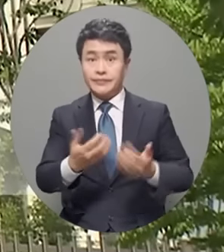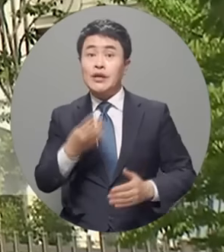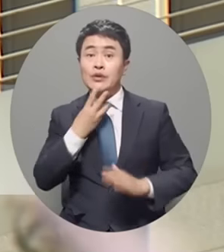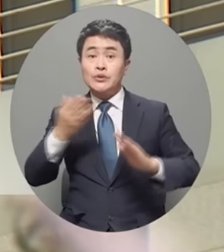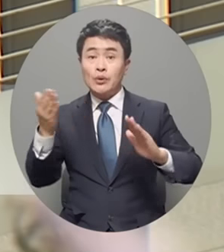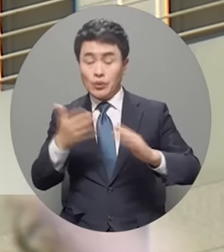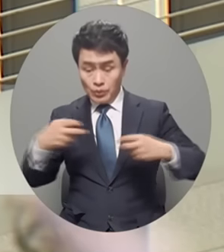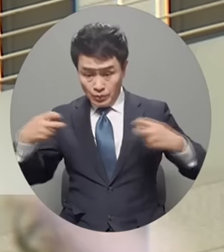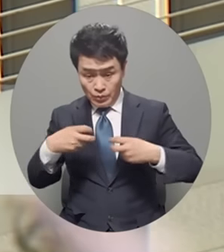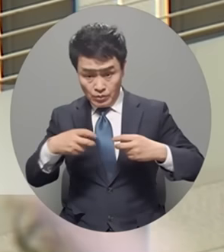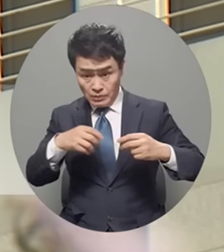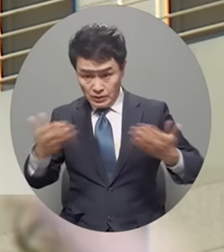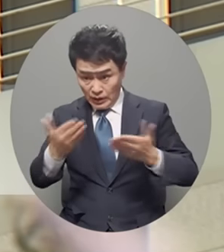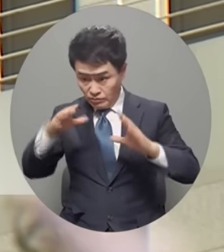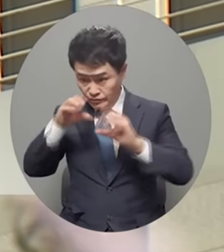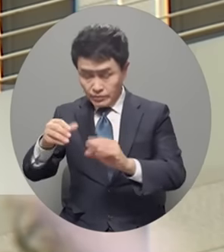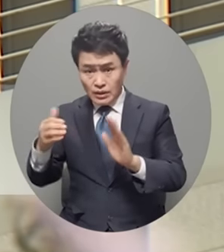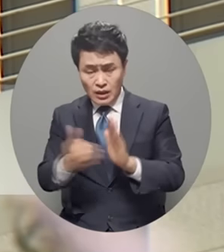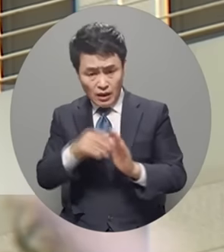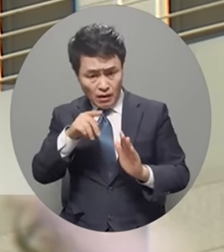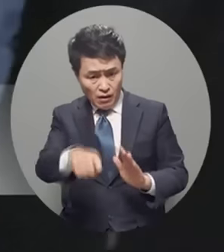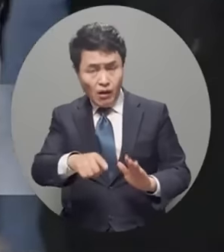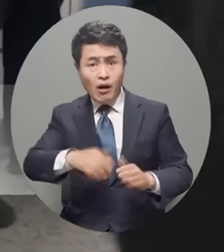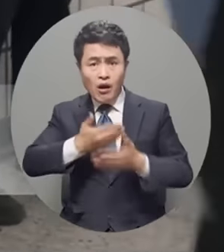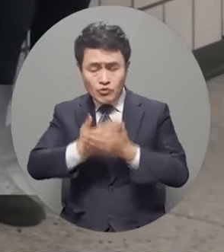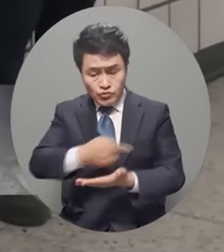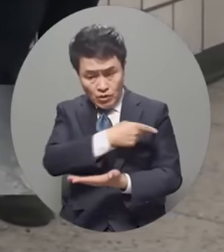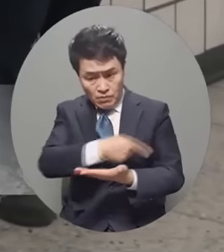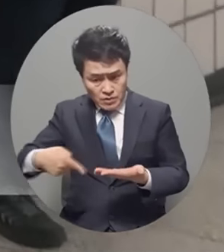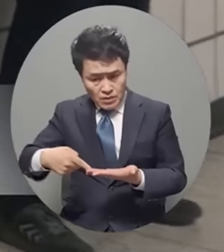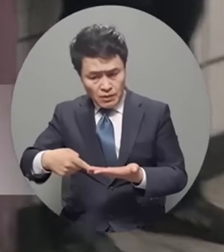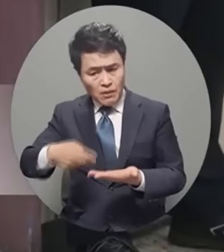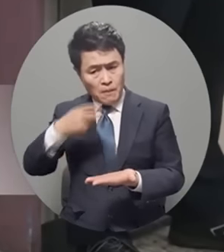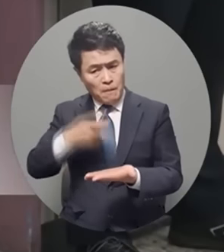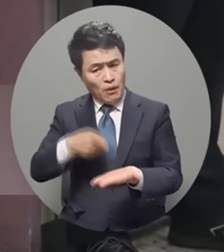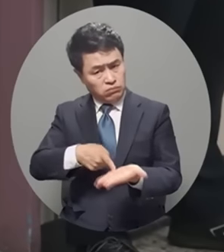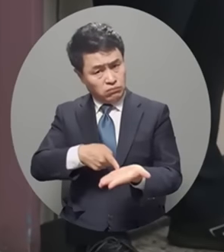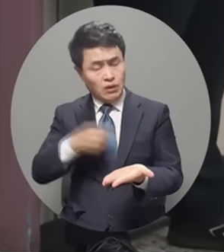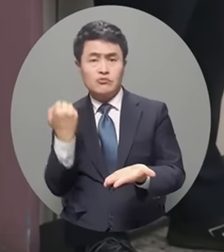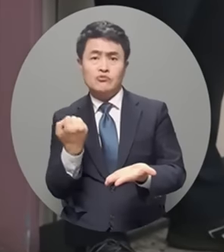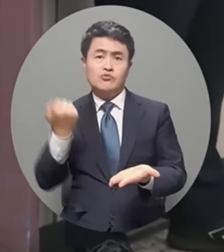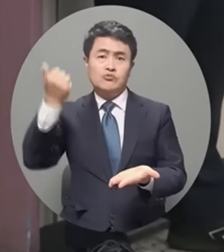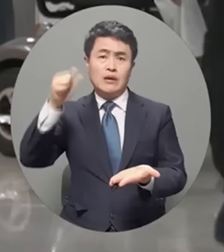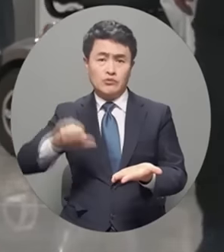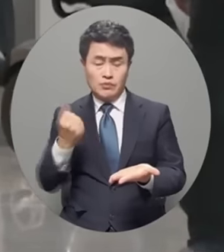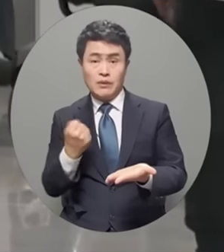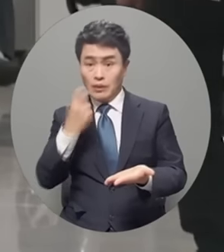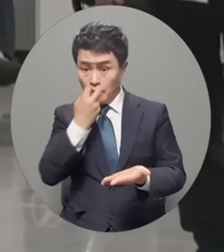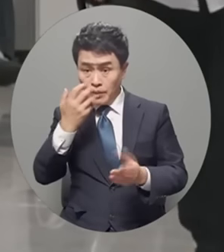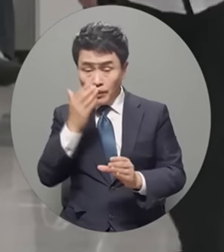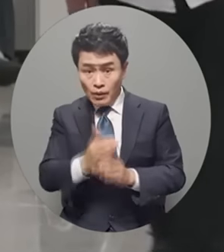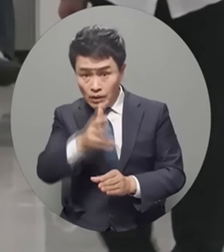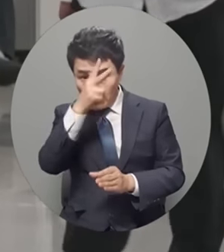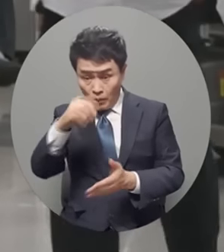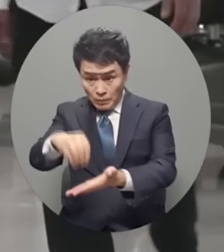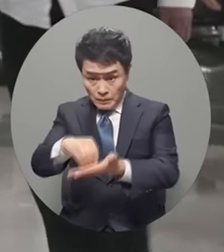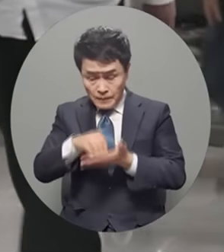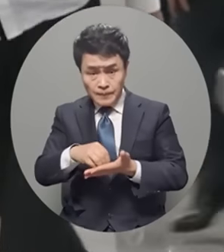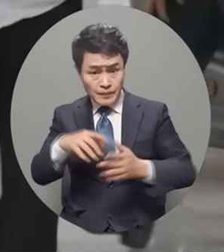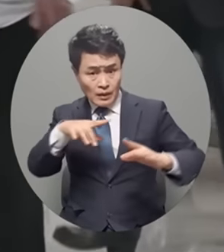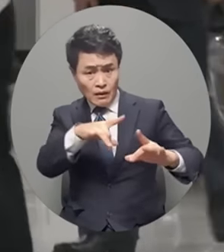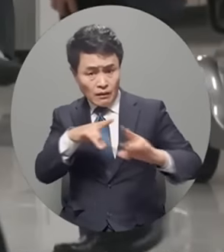작업 중지 명령을 내리고 중대재해처벌법 위반 여부를 가리는 조사에 착수했습니다. 경찰도 사건을 접수해